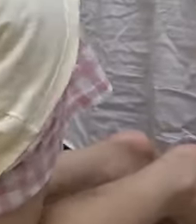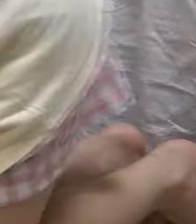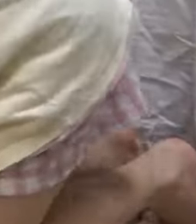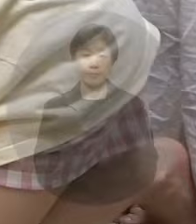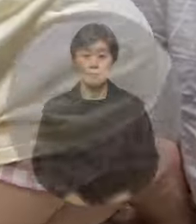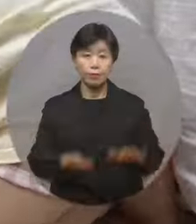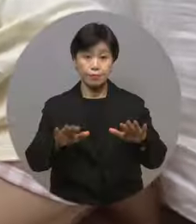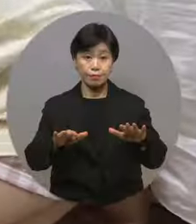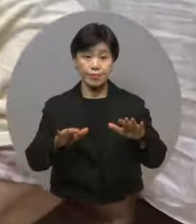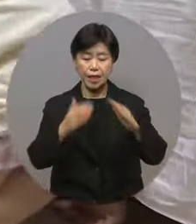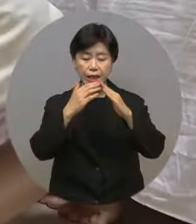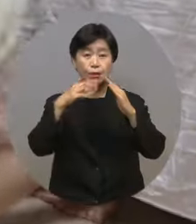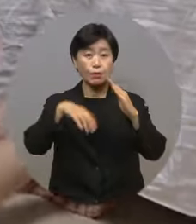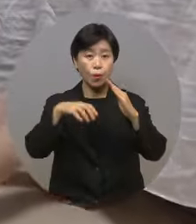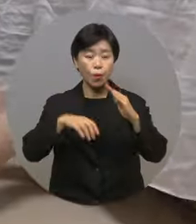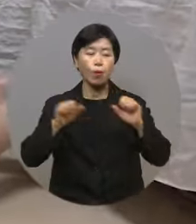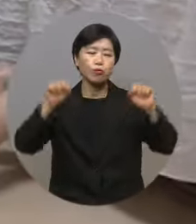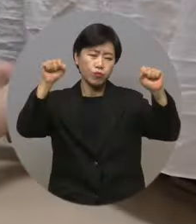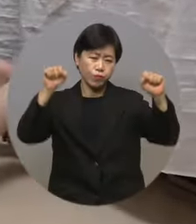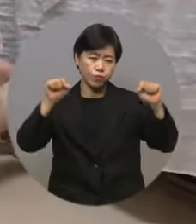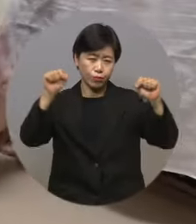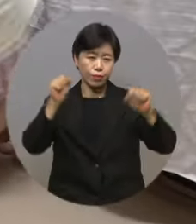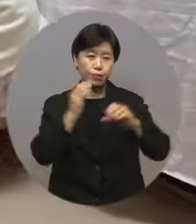트레이닝 운동을 하고 있어요.